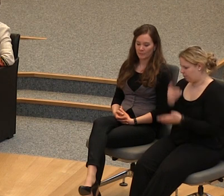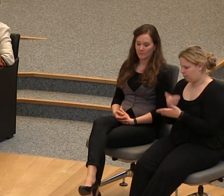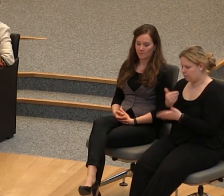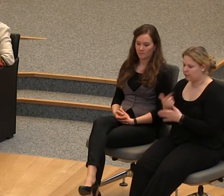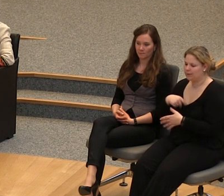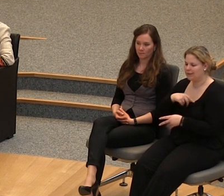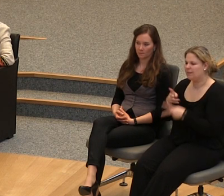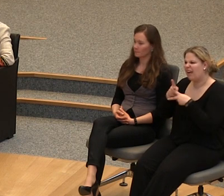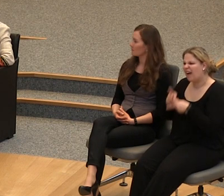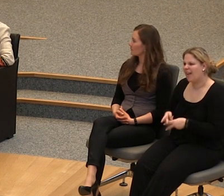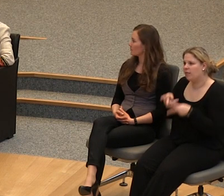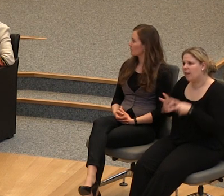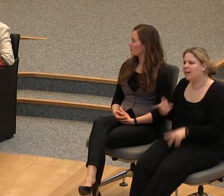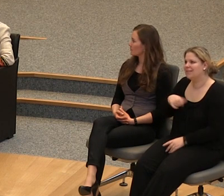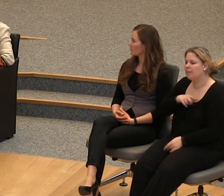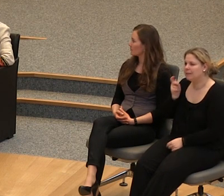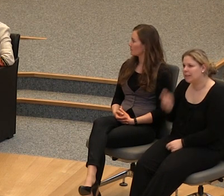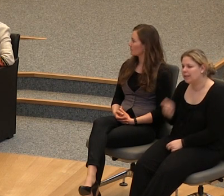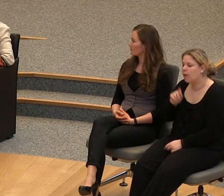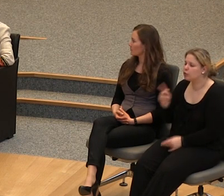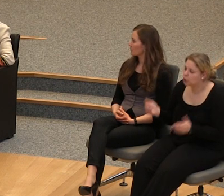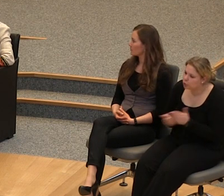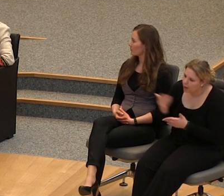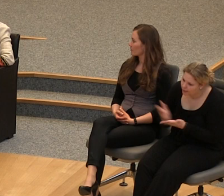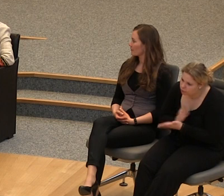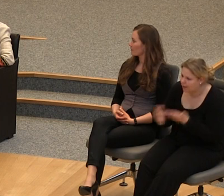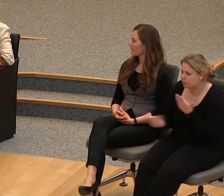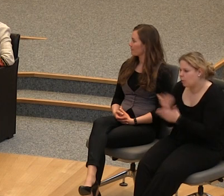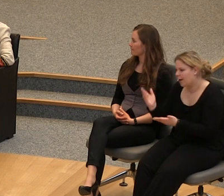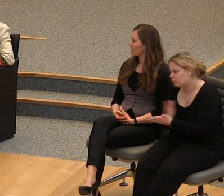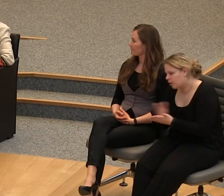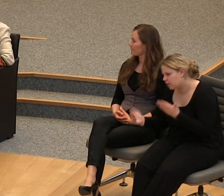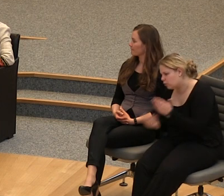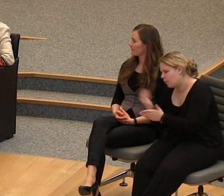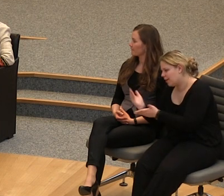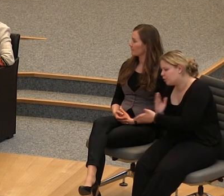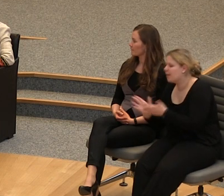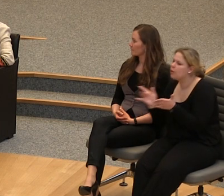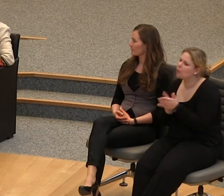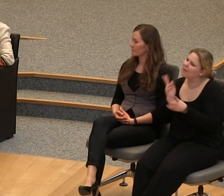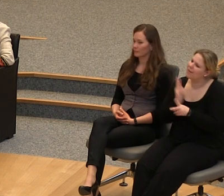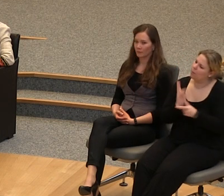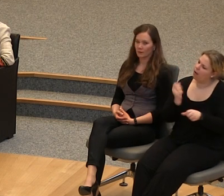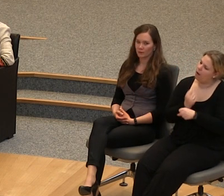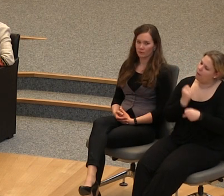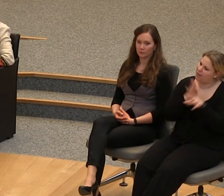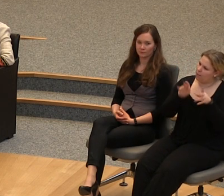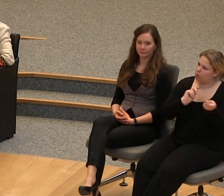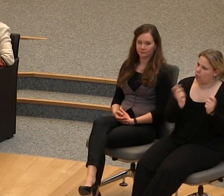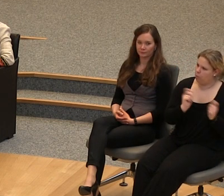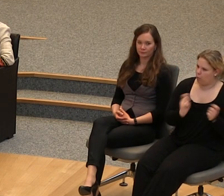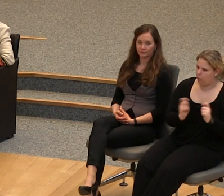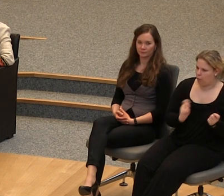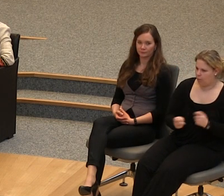ist, ständig wieder neu entscheiden müssen. Das ist nicht ganz einfach, das zu unterstellen. Und